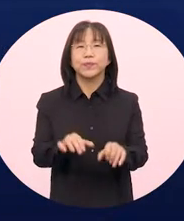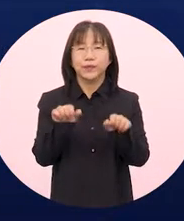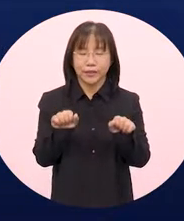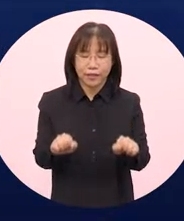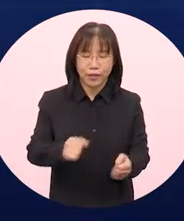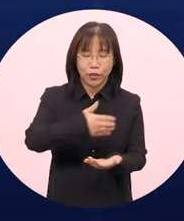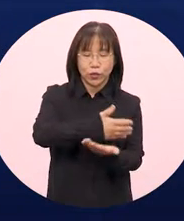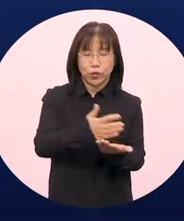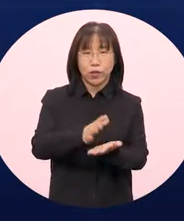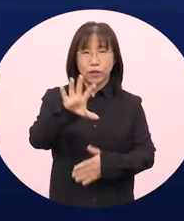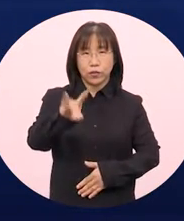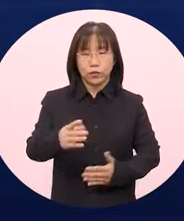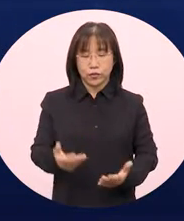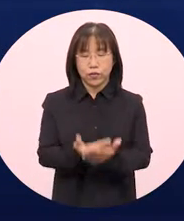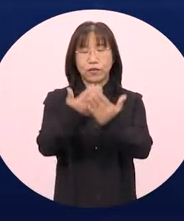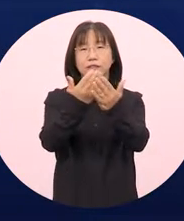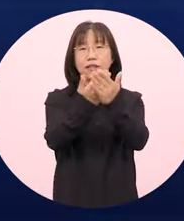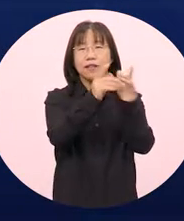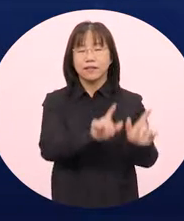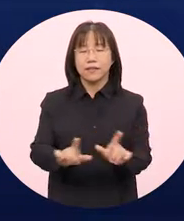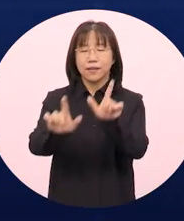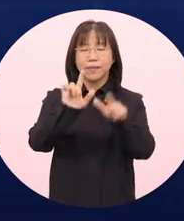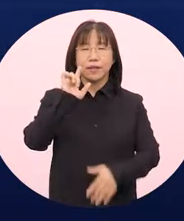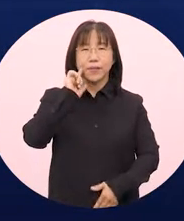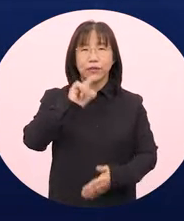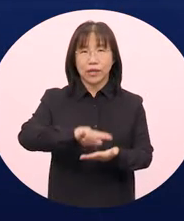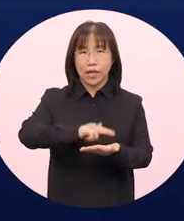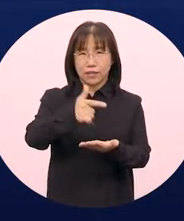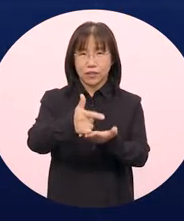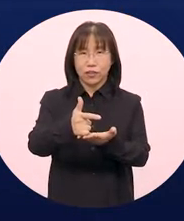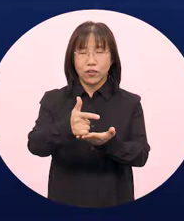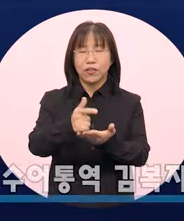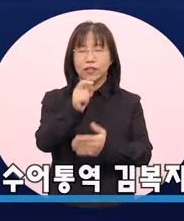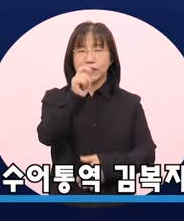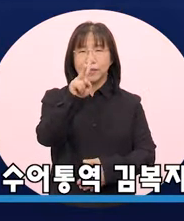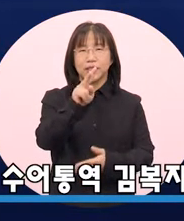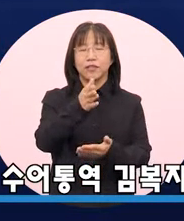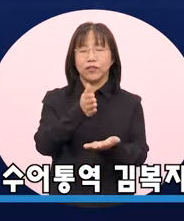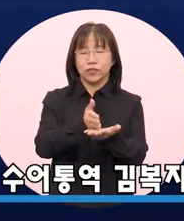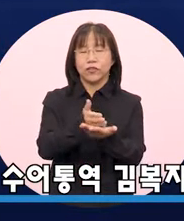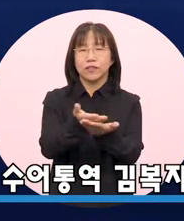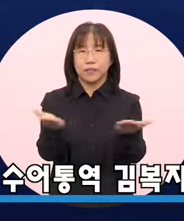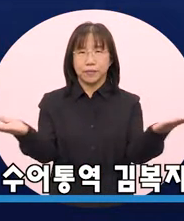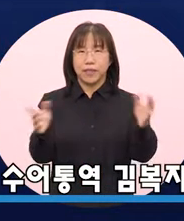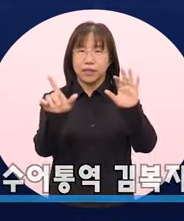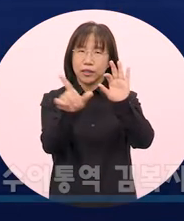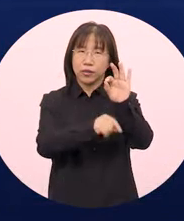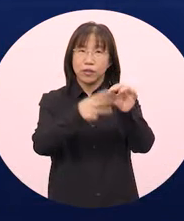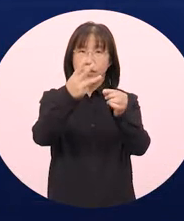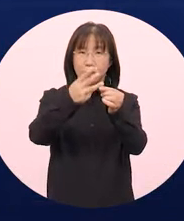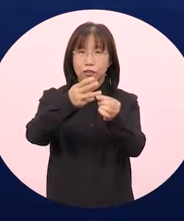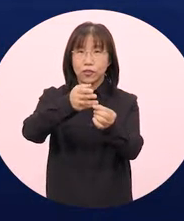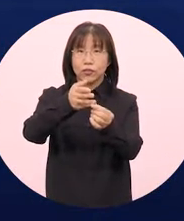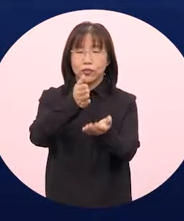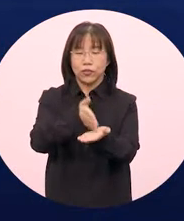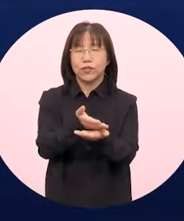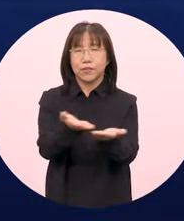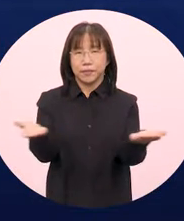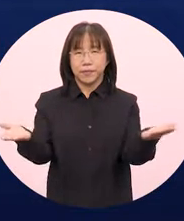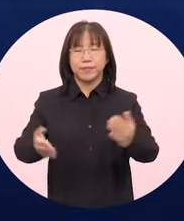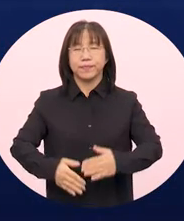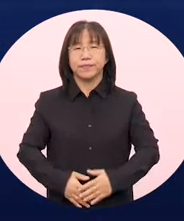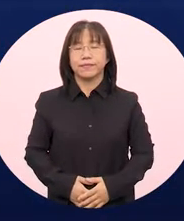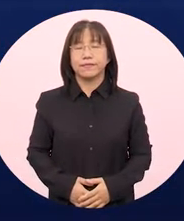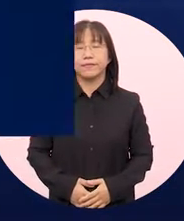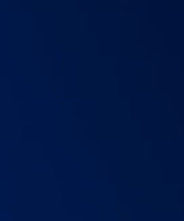국민 여러분 안녕하십니까? 조화로운 성장, 삶이 아름다운 강서, 아이강서TV 김민주입니다. 10월 셋째 주 주간 주요